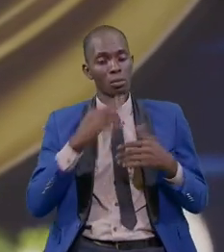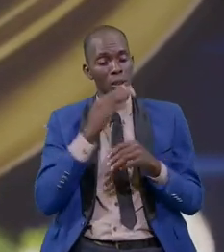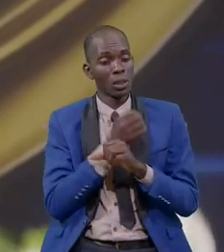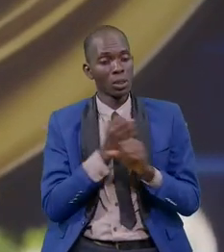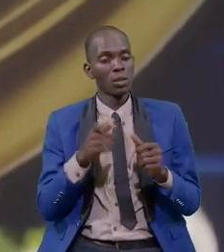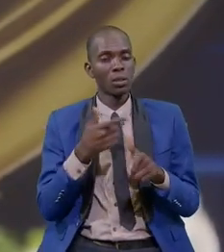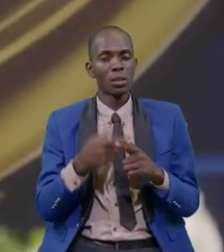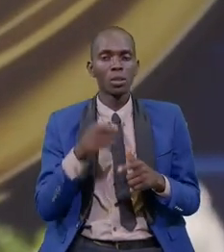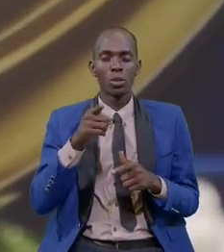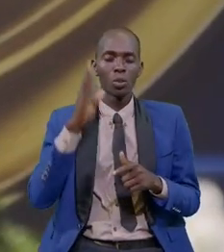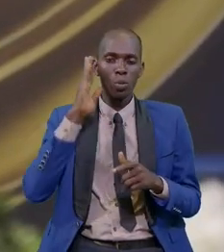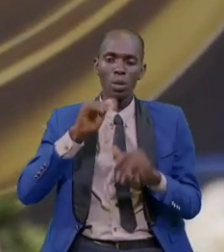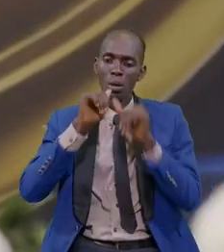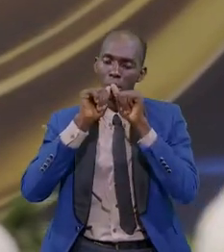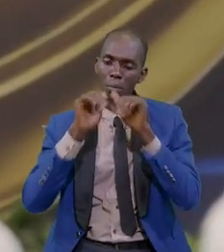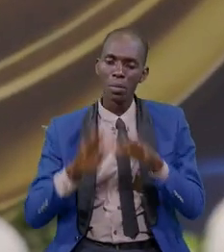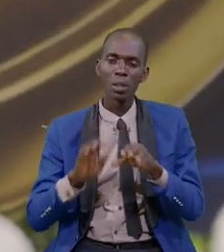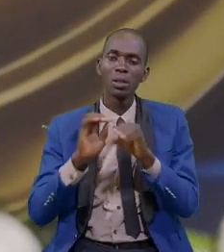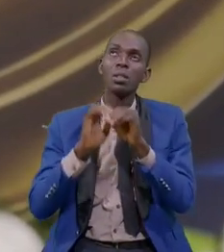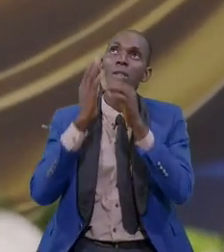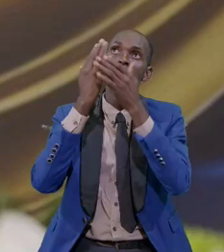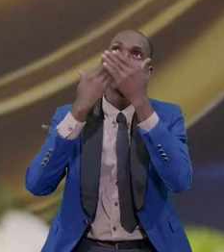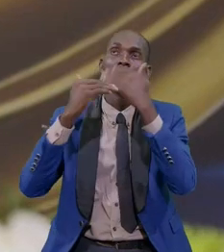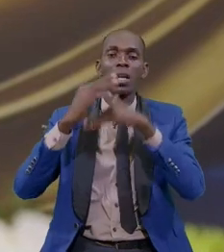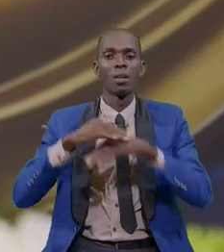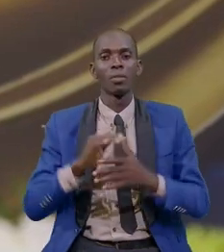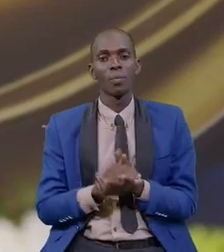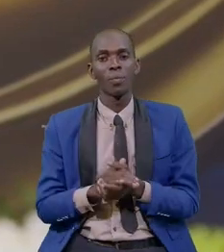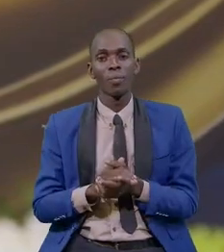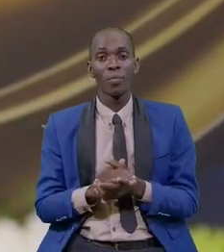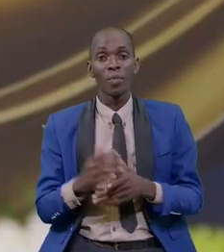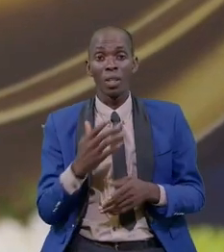cela. Alors il dit, comme il allait,